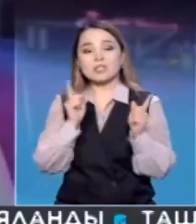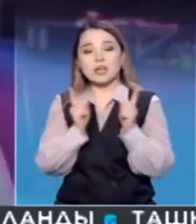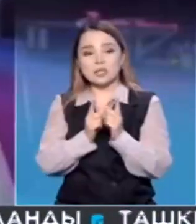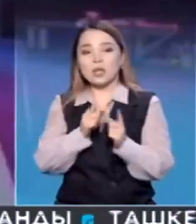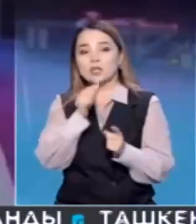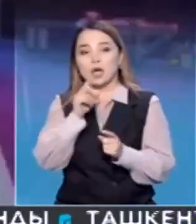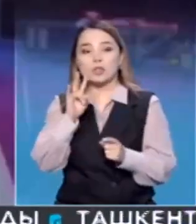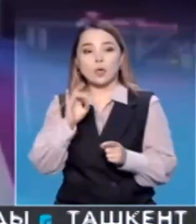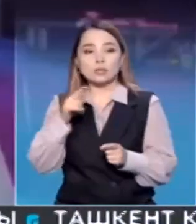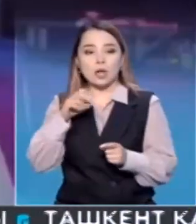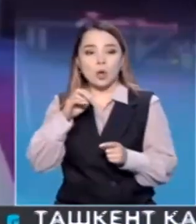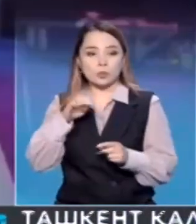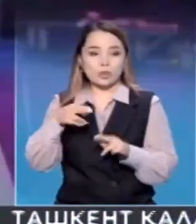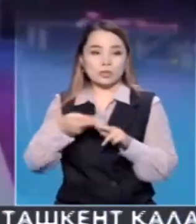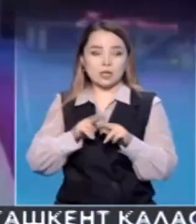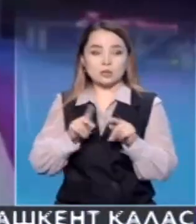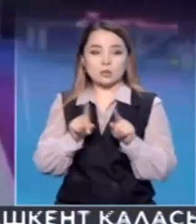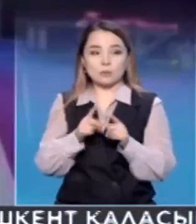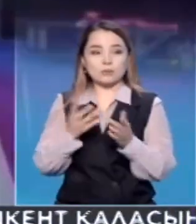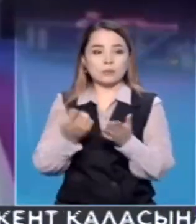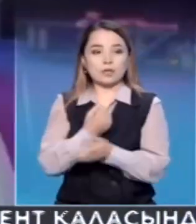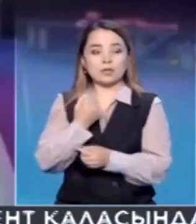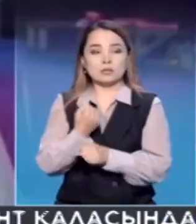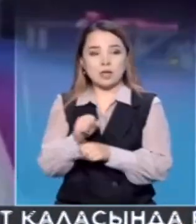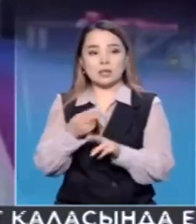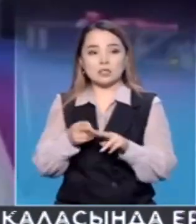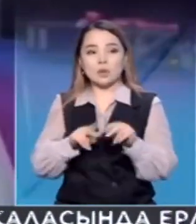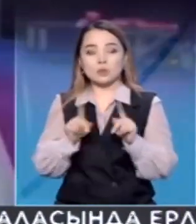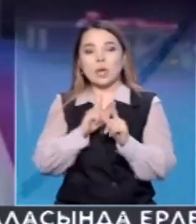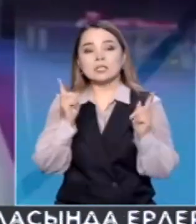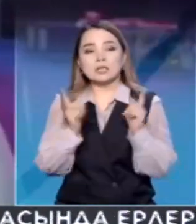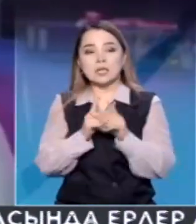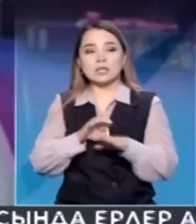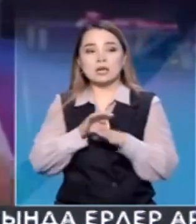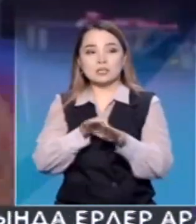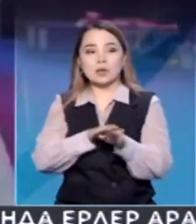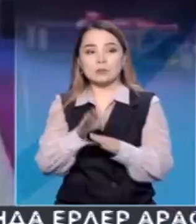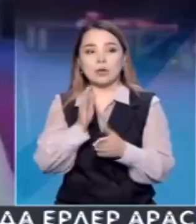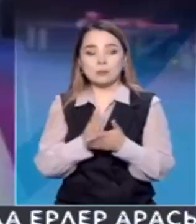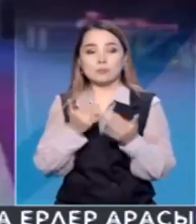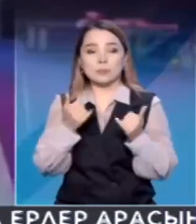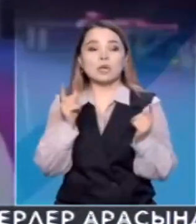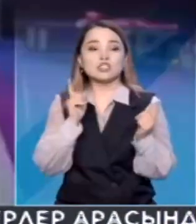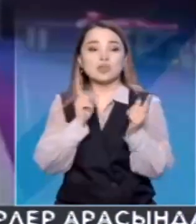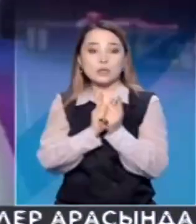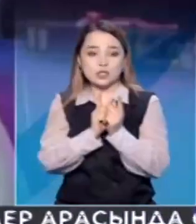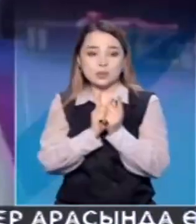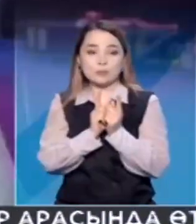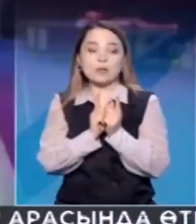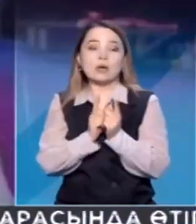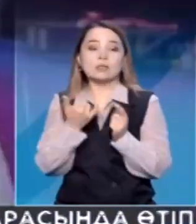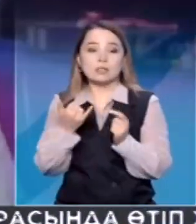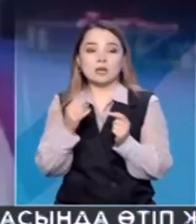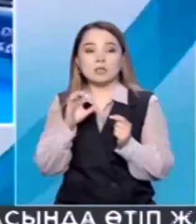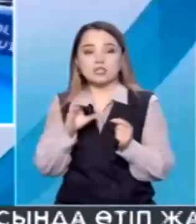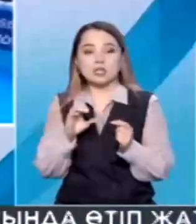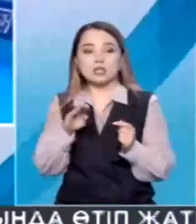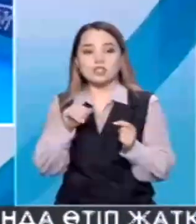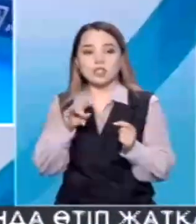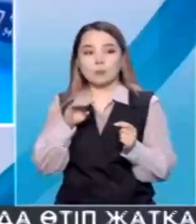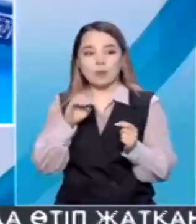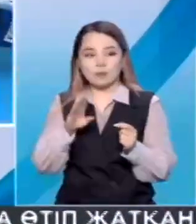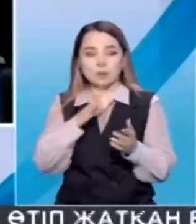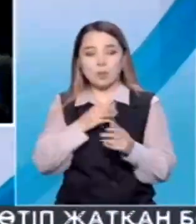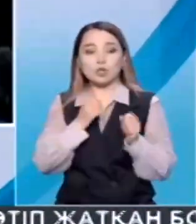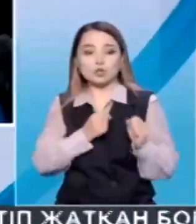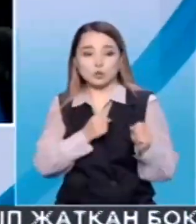нокдаунға жіберетін Санжар Ташкенбай ресейлік Эдмунд Худоянмен кездесті. Бұл жекпе-жекте Санжар Ташкенбайдың